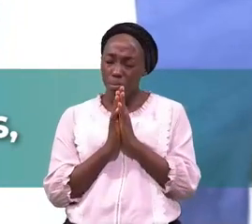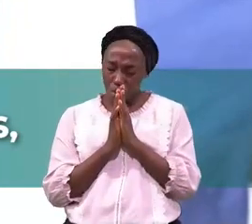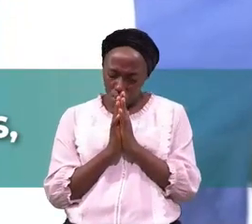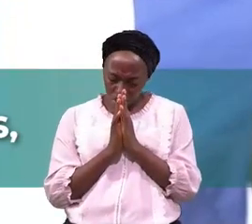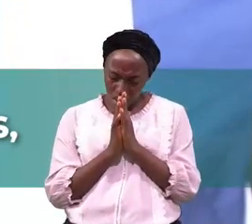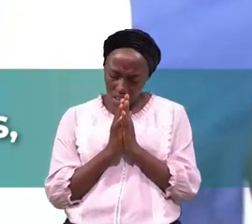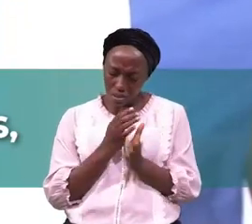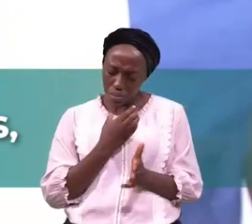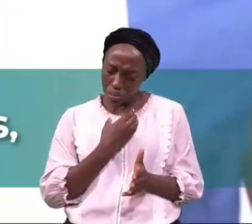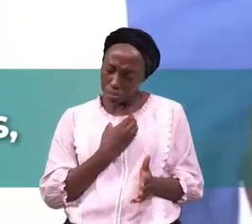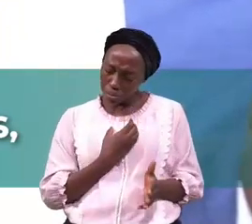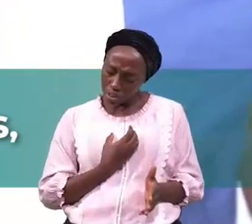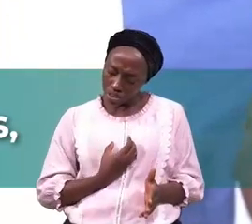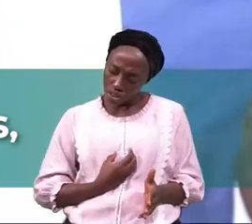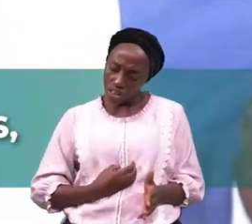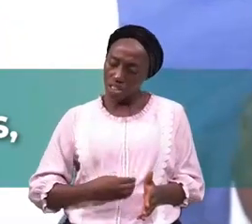Prier passionnément